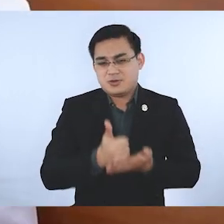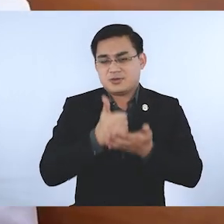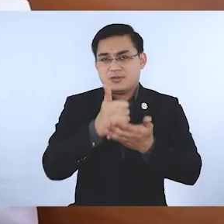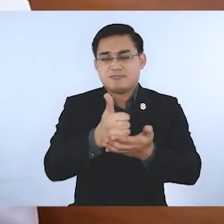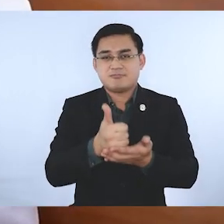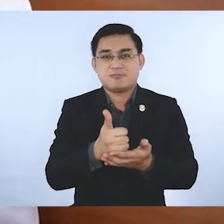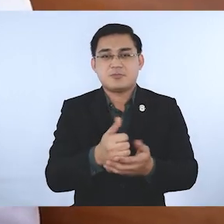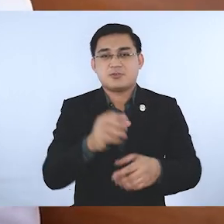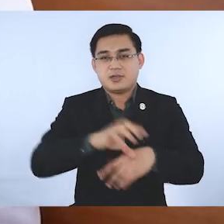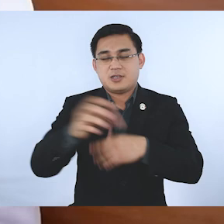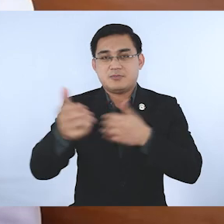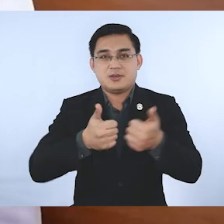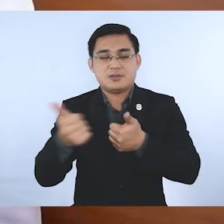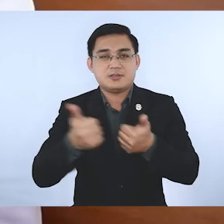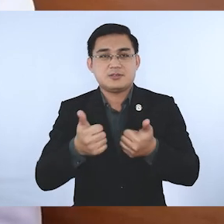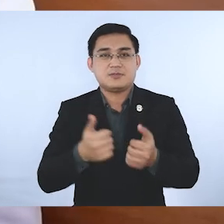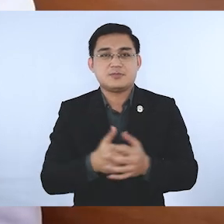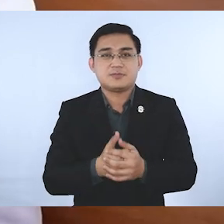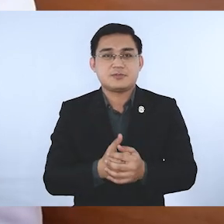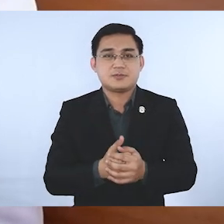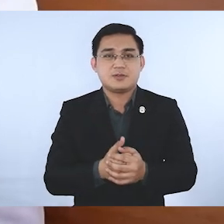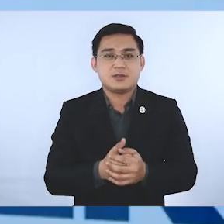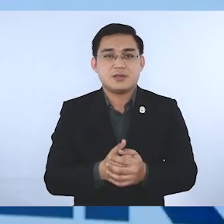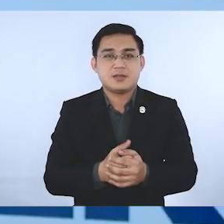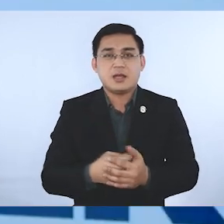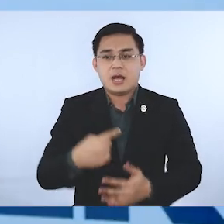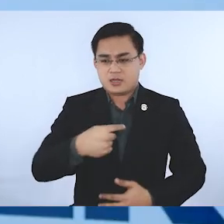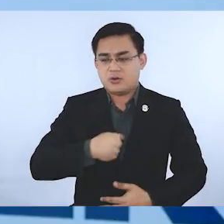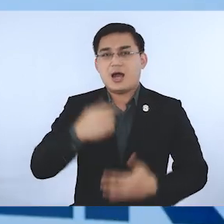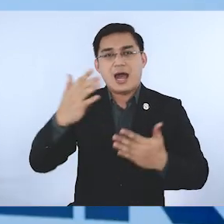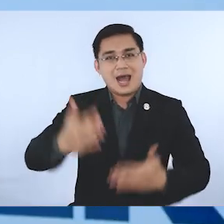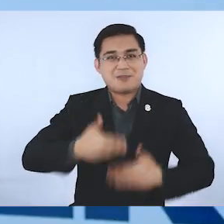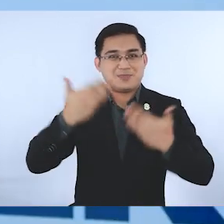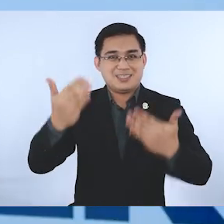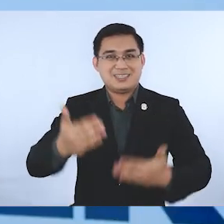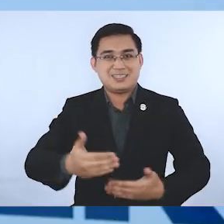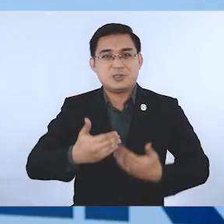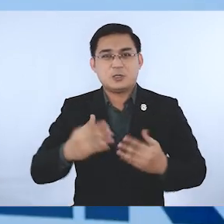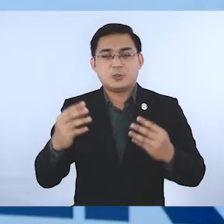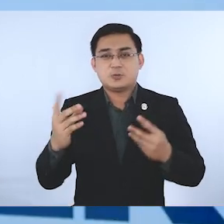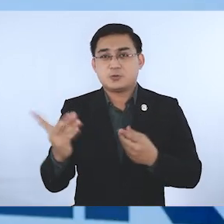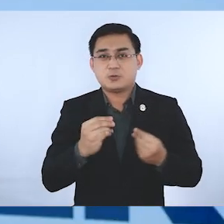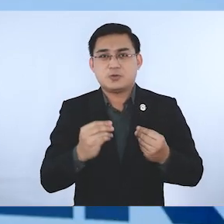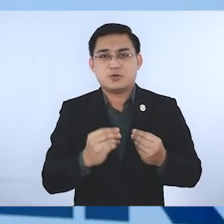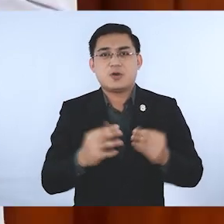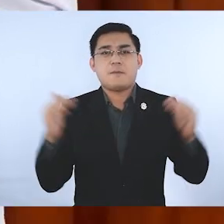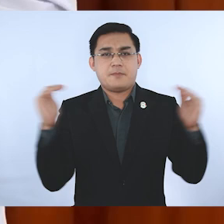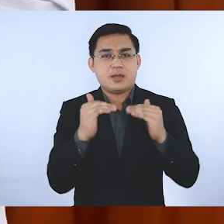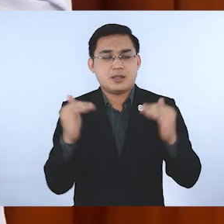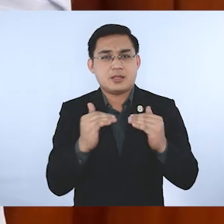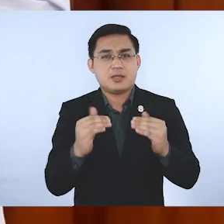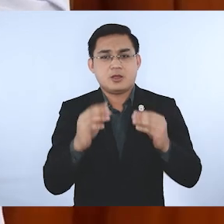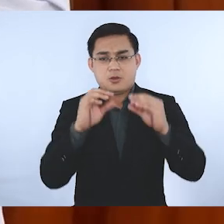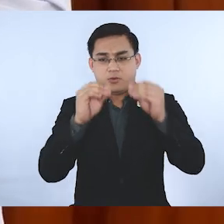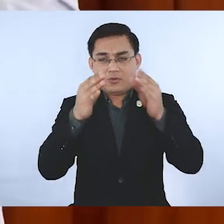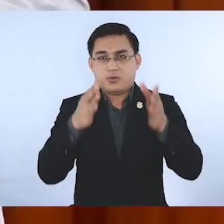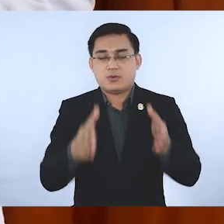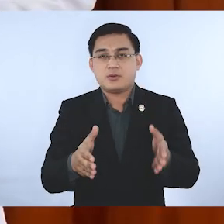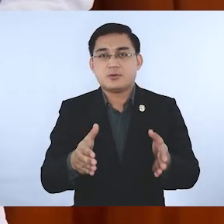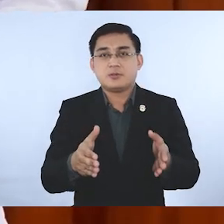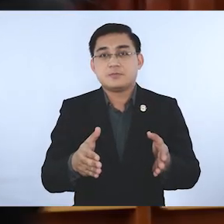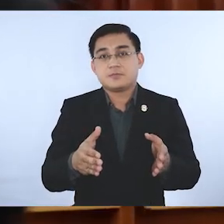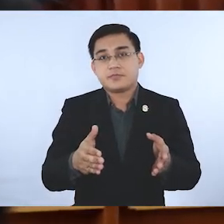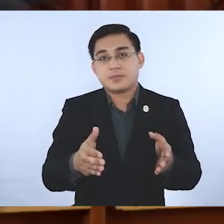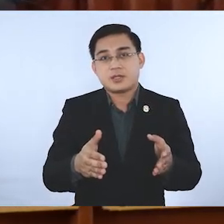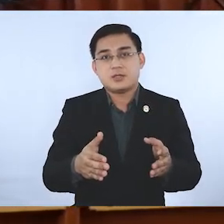kanila ng pamamahala ng iglesia. Ako ay masaya sa isinagawang conference naming mga guro sa pagsamba ng kabataan.